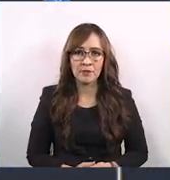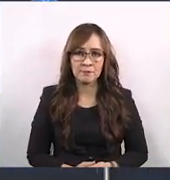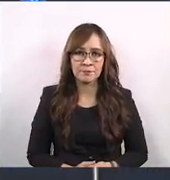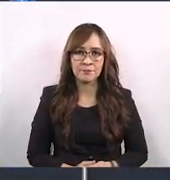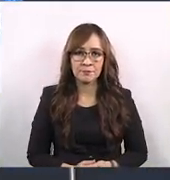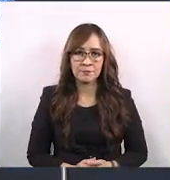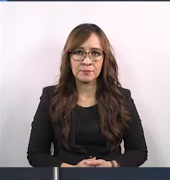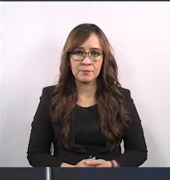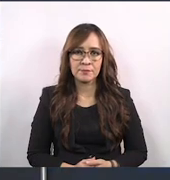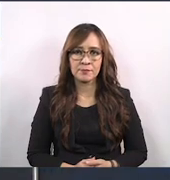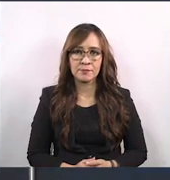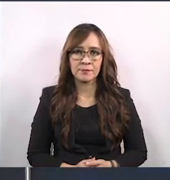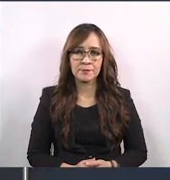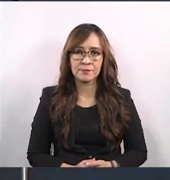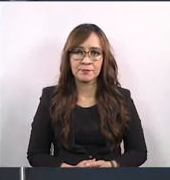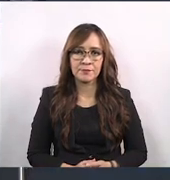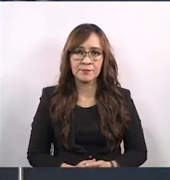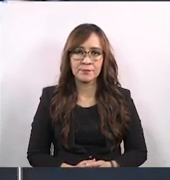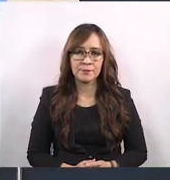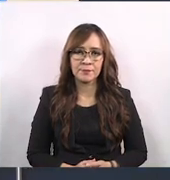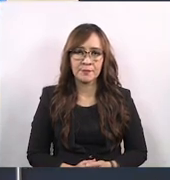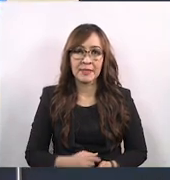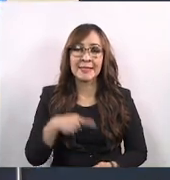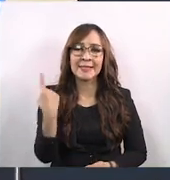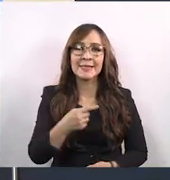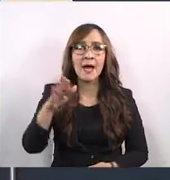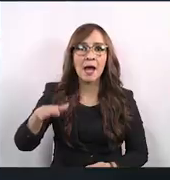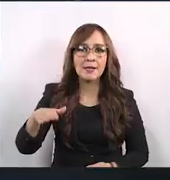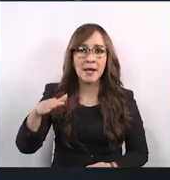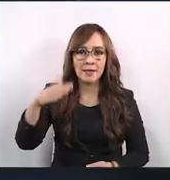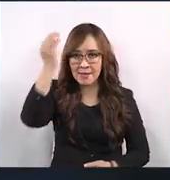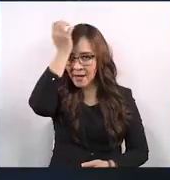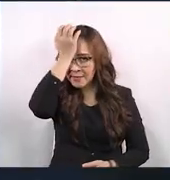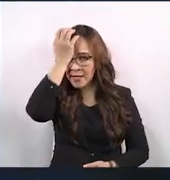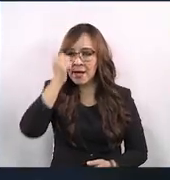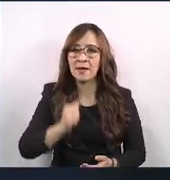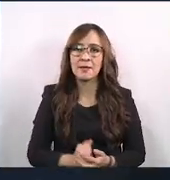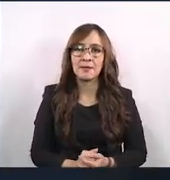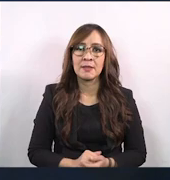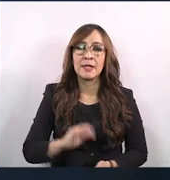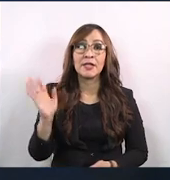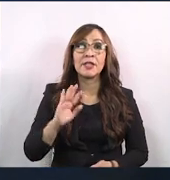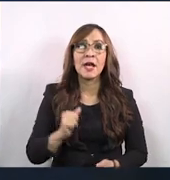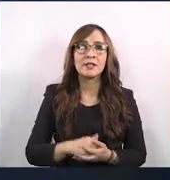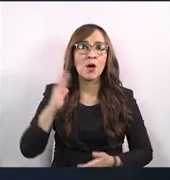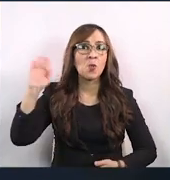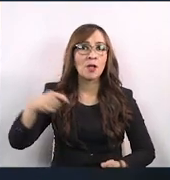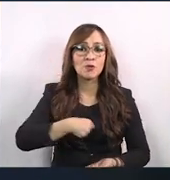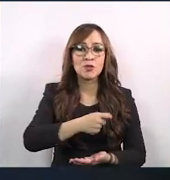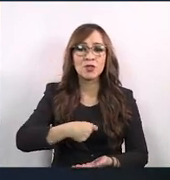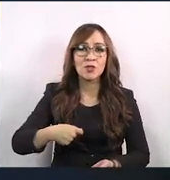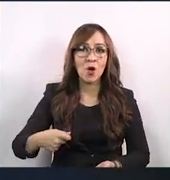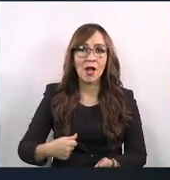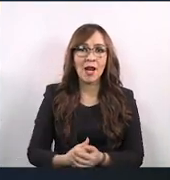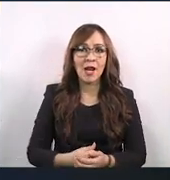nilai-nilai kerajaan Bos Kita anak raja Jangan cuman waktu sekolah Minggu kita semangat